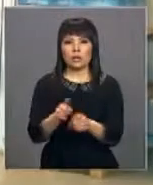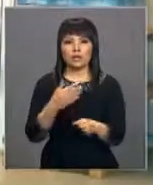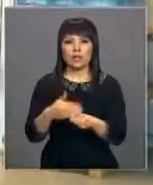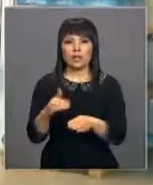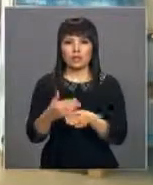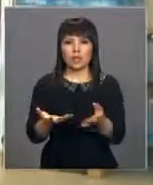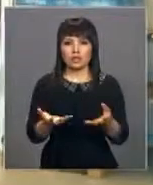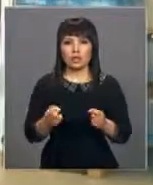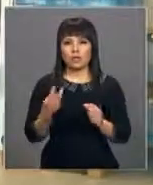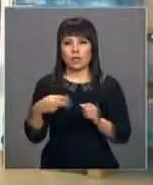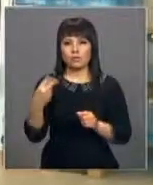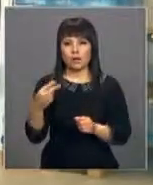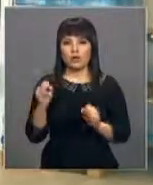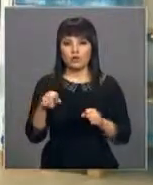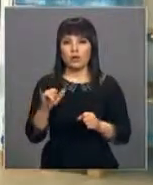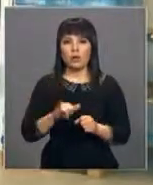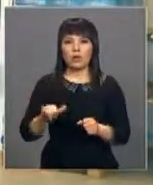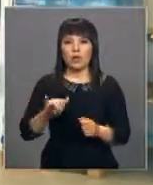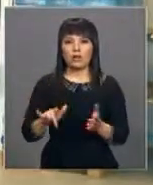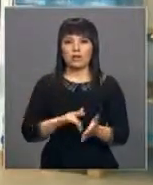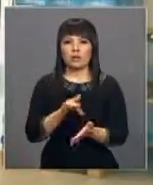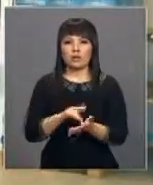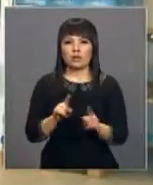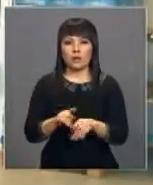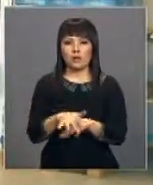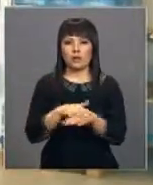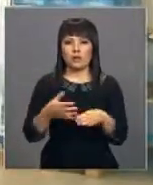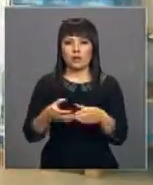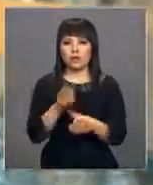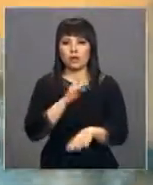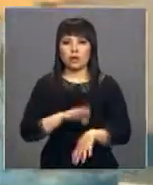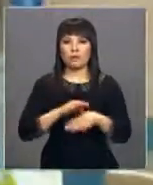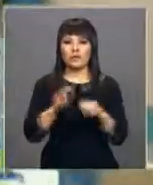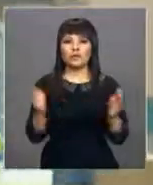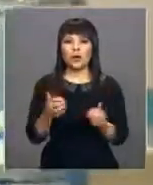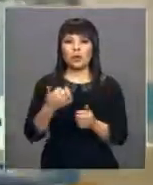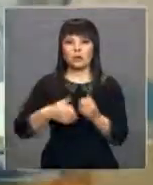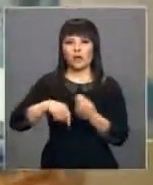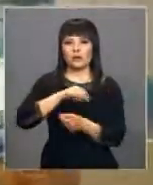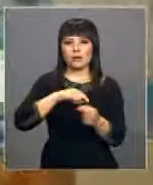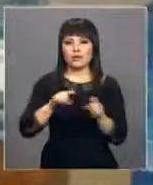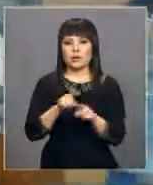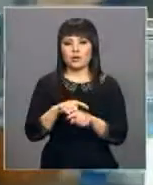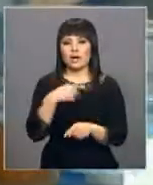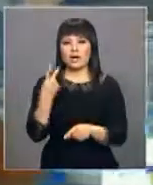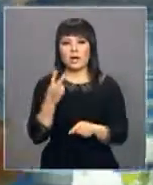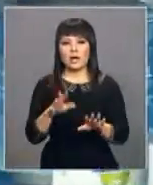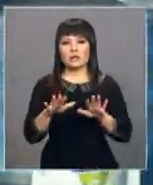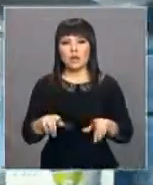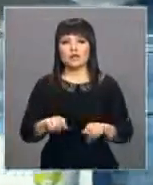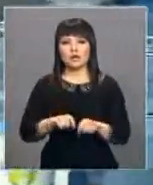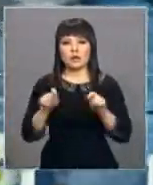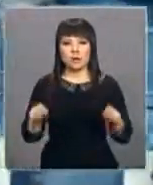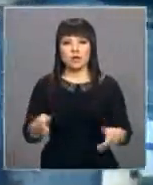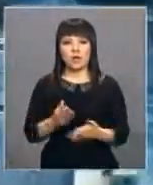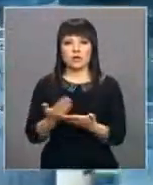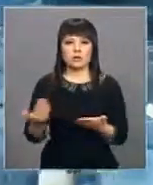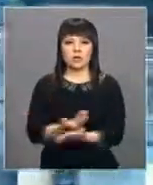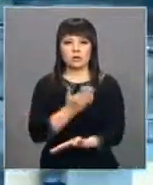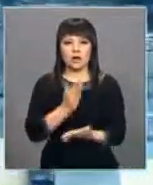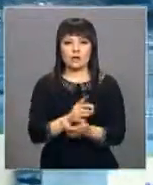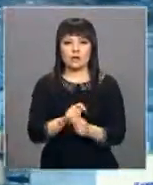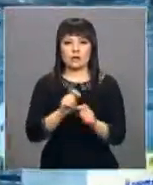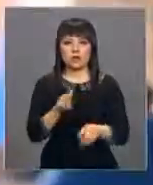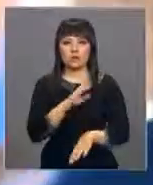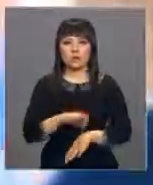несиеге былтыр 22 оралдық кәсіпорын қол жеткізді. Сөйтіп шағын және орта бизнестің екінші тынысын ашу бағытында нақты қадам жасалды